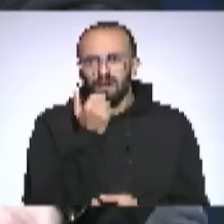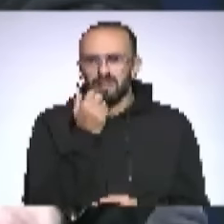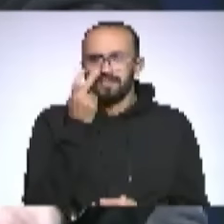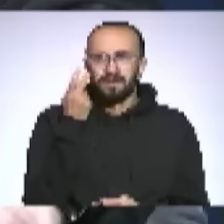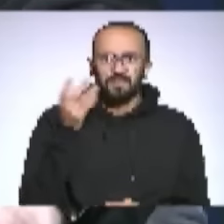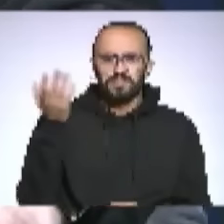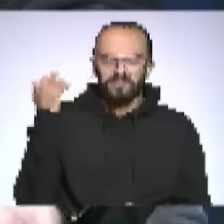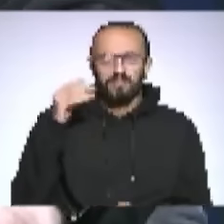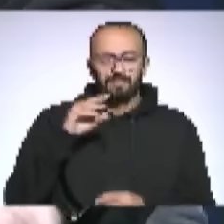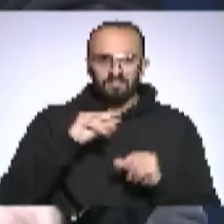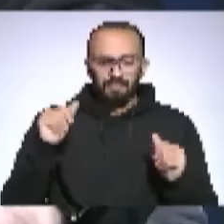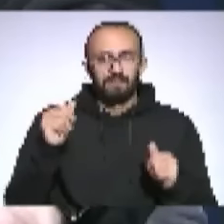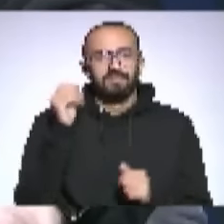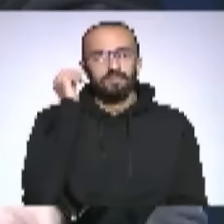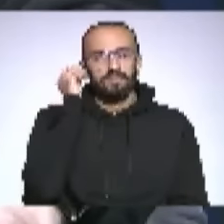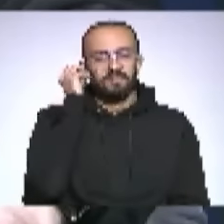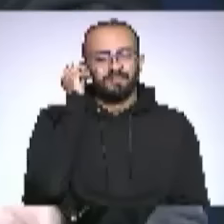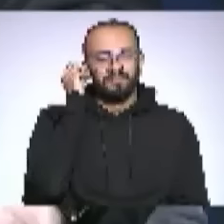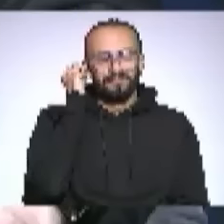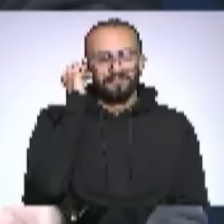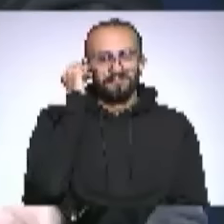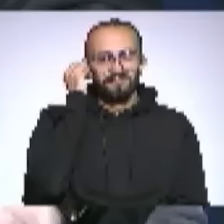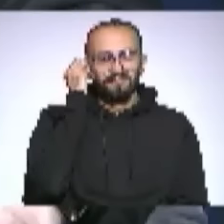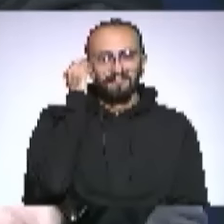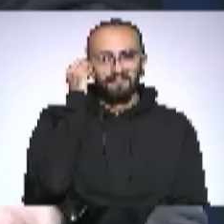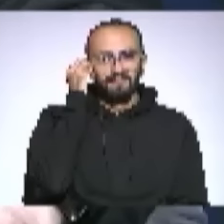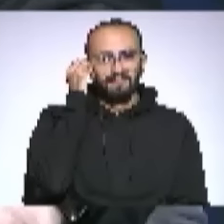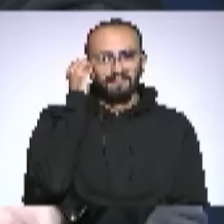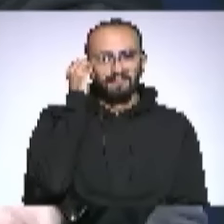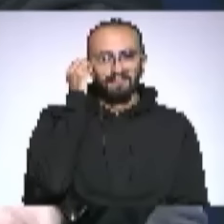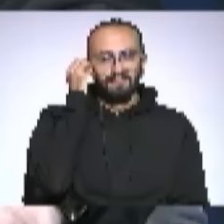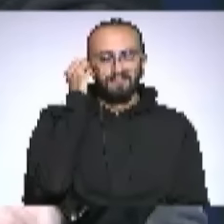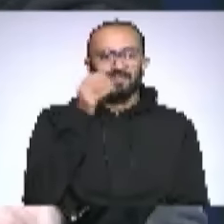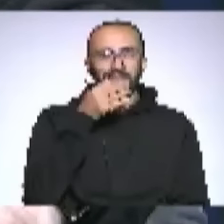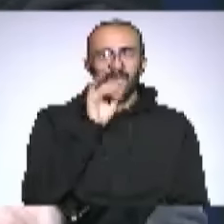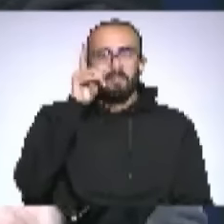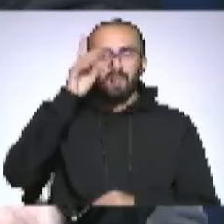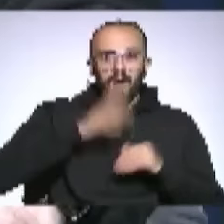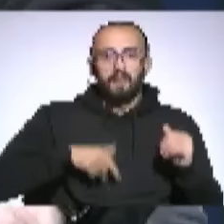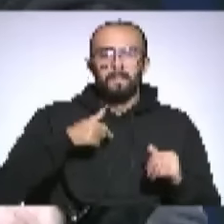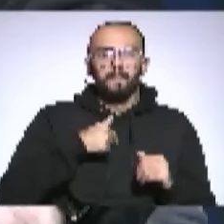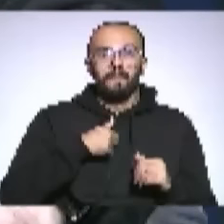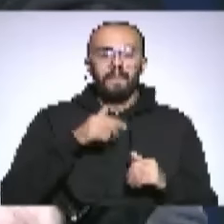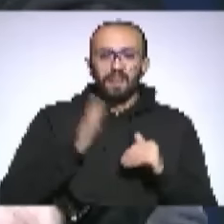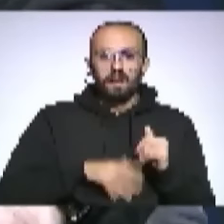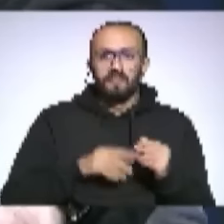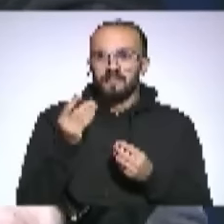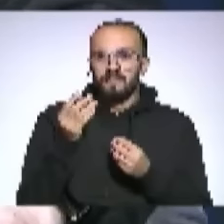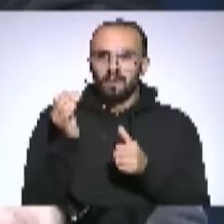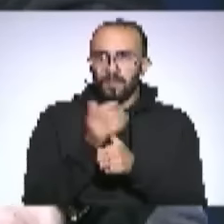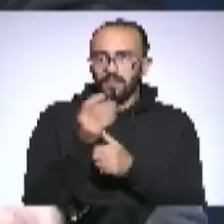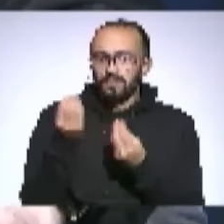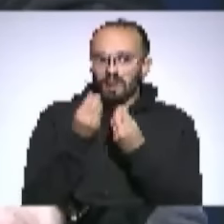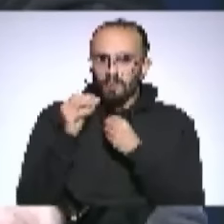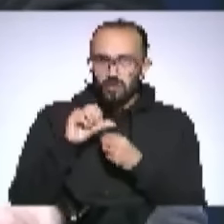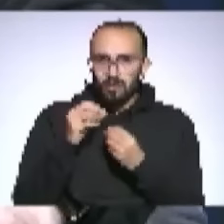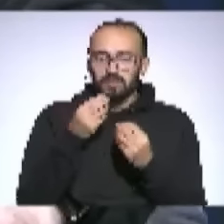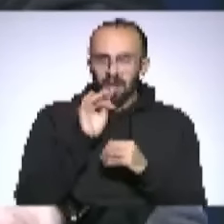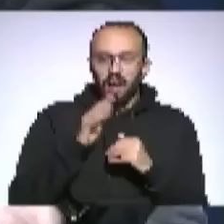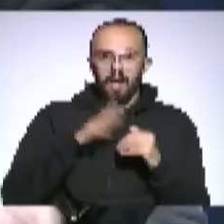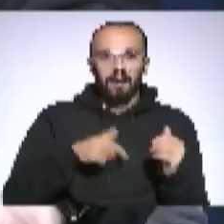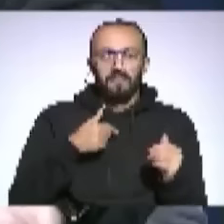غلطناها ربنا بيسمح كده واعتبريها نوع من الديبات الالهيه في سوء معامله الاهل ولكن